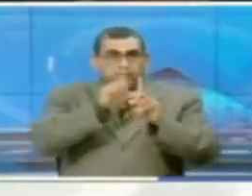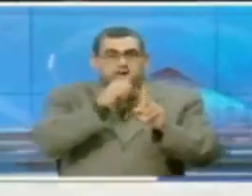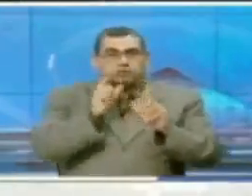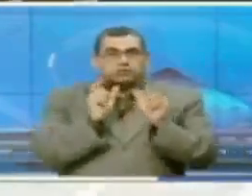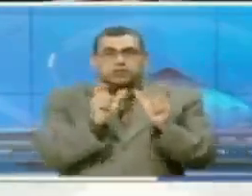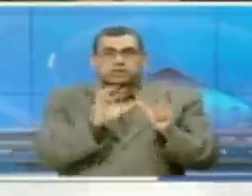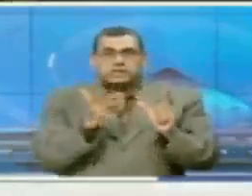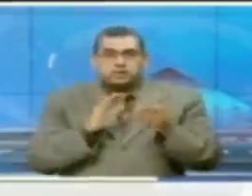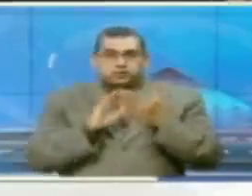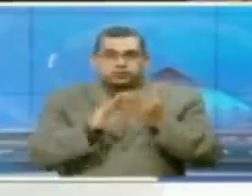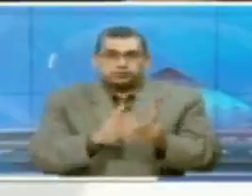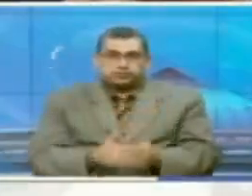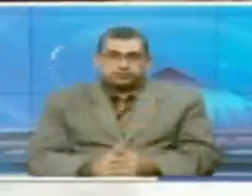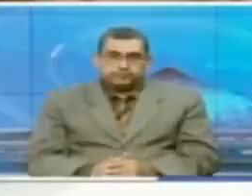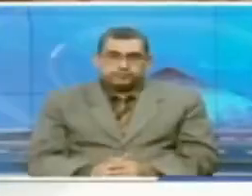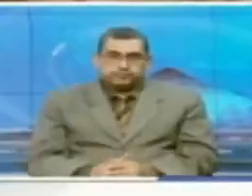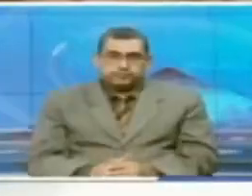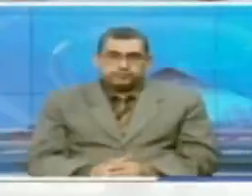الهامة.